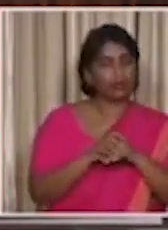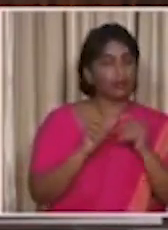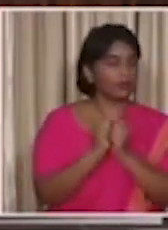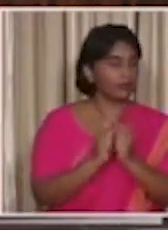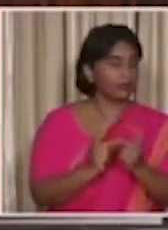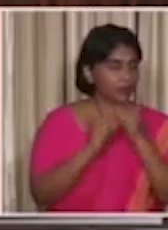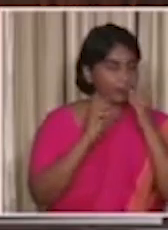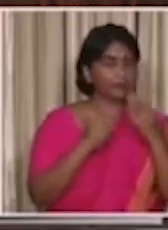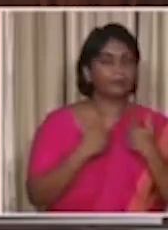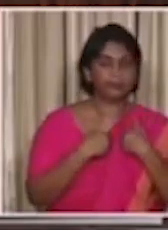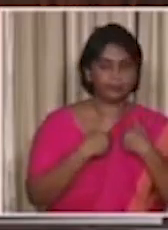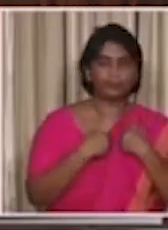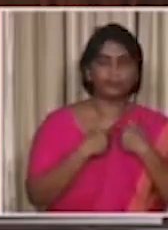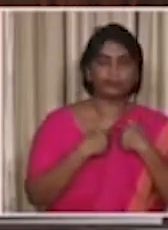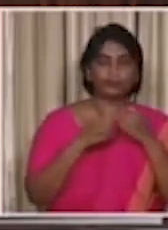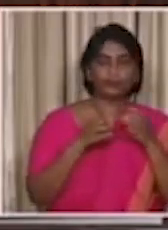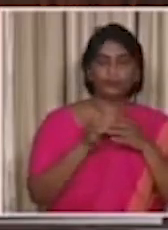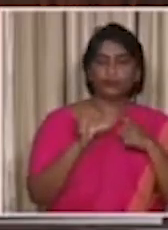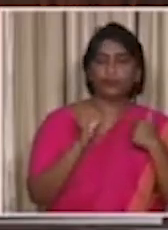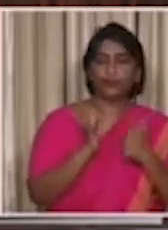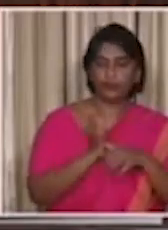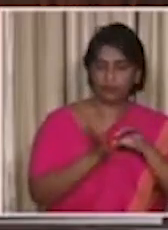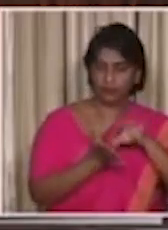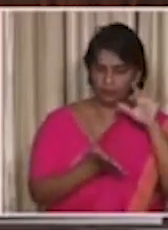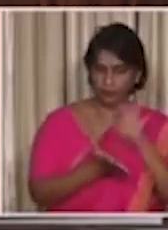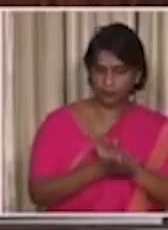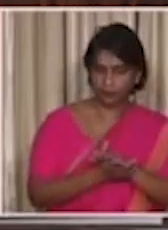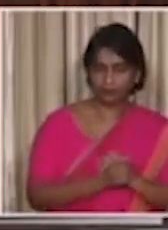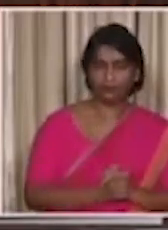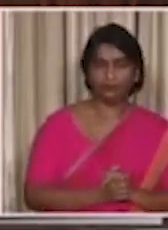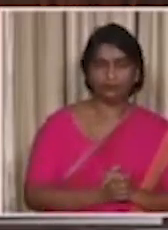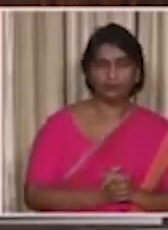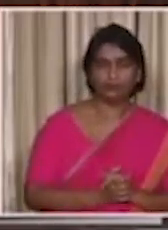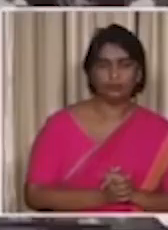උදෙසා අප ජනසභා පනත නීතිගත කරනවා.